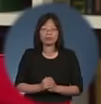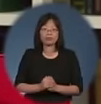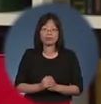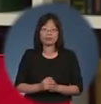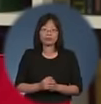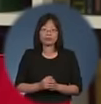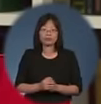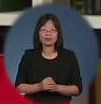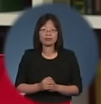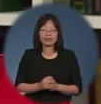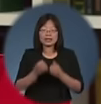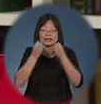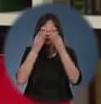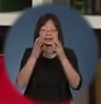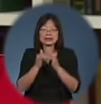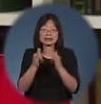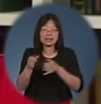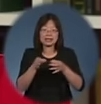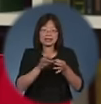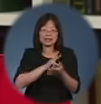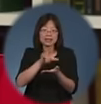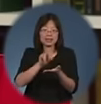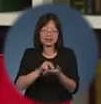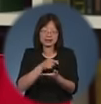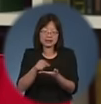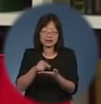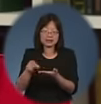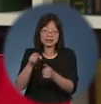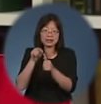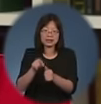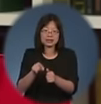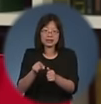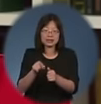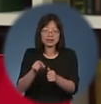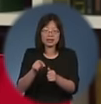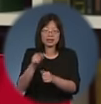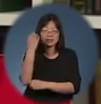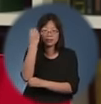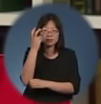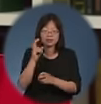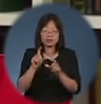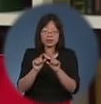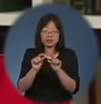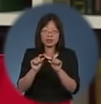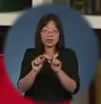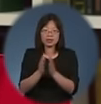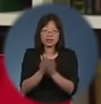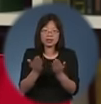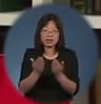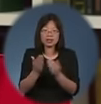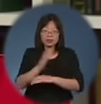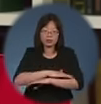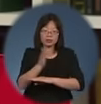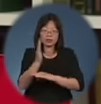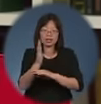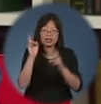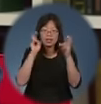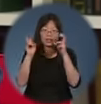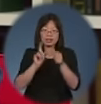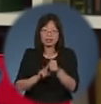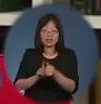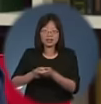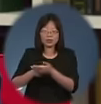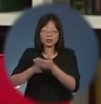신인간 시장을 쓰라는음 신문사 잡지사 출판사들의